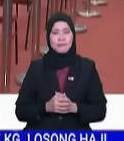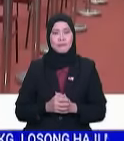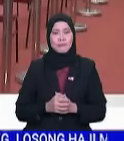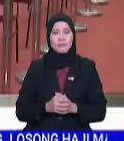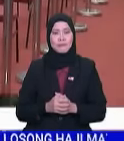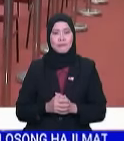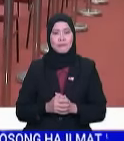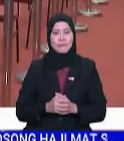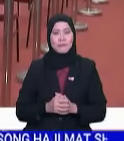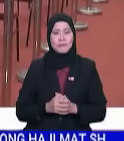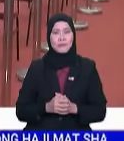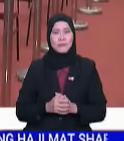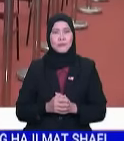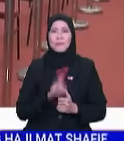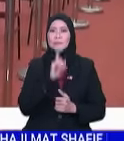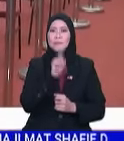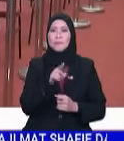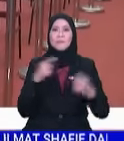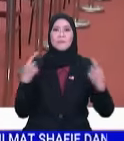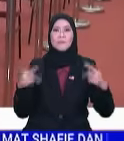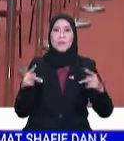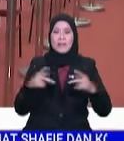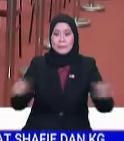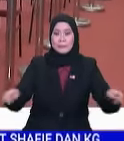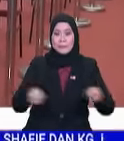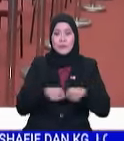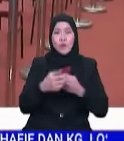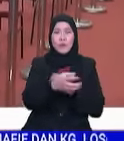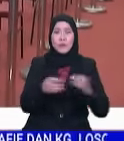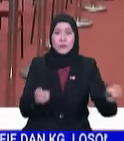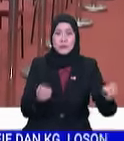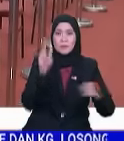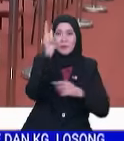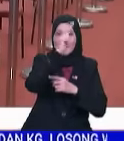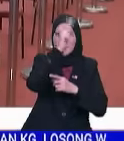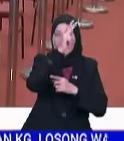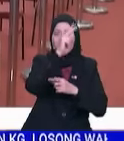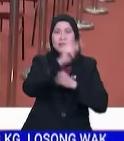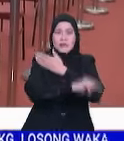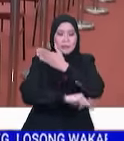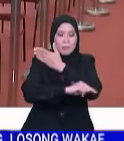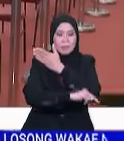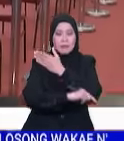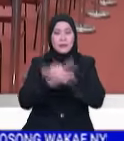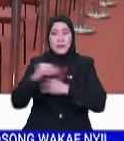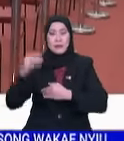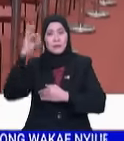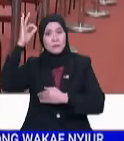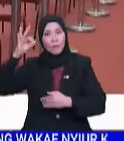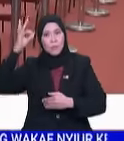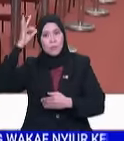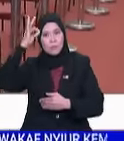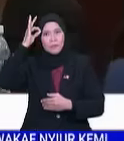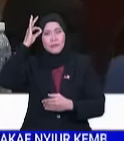ingin memastikan premis-premis kerajaan dan juga penjawat awam di negeri dan juga persekutuan untuk